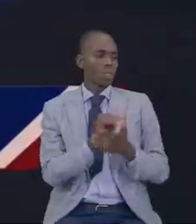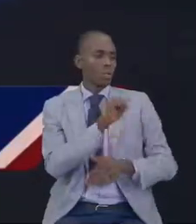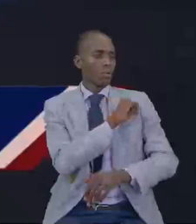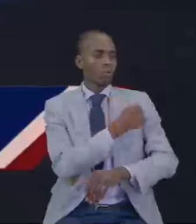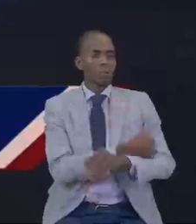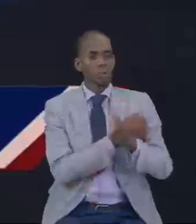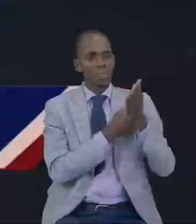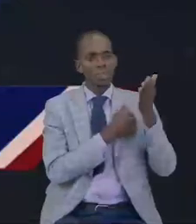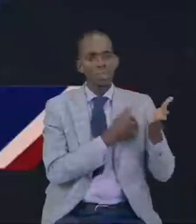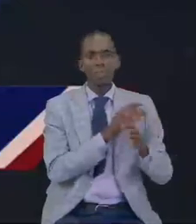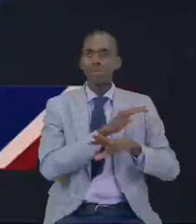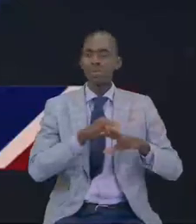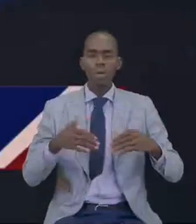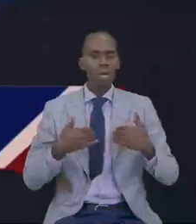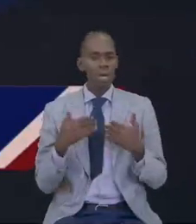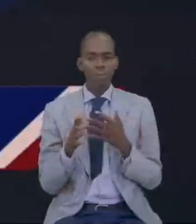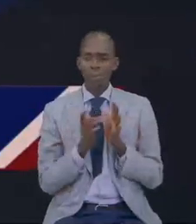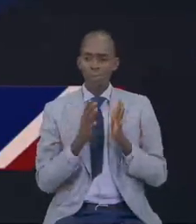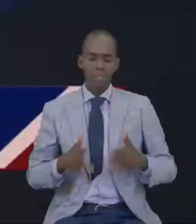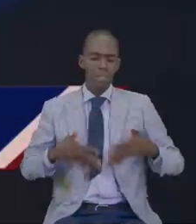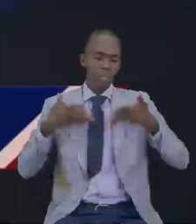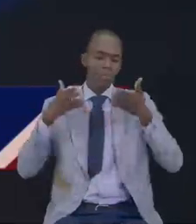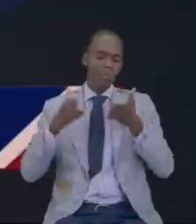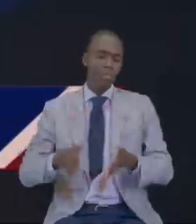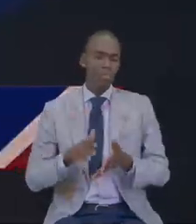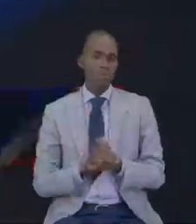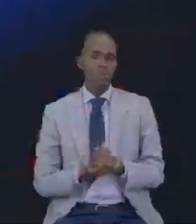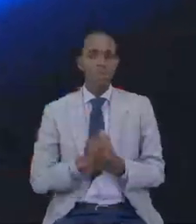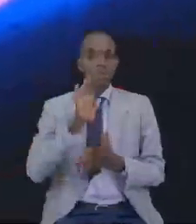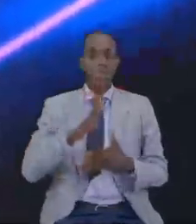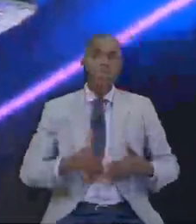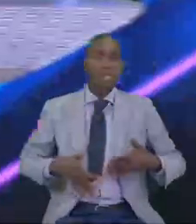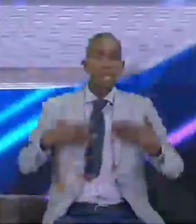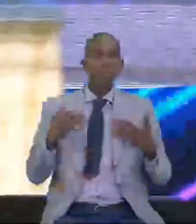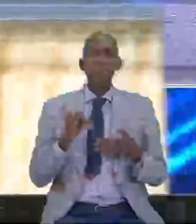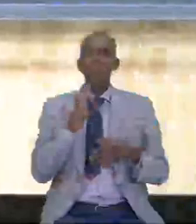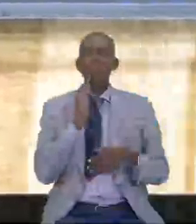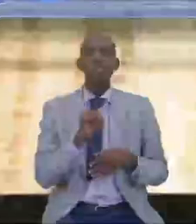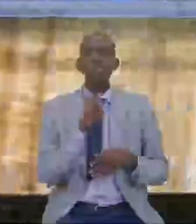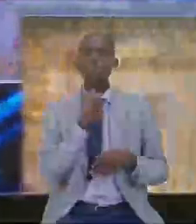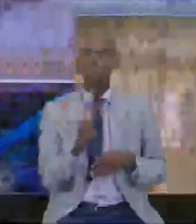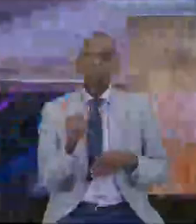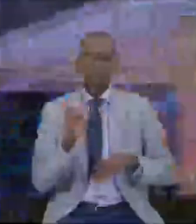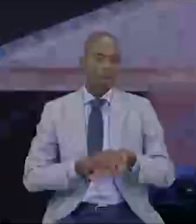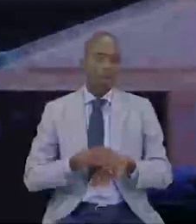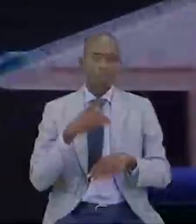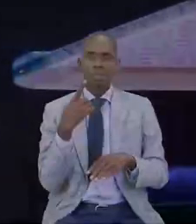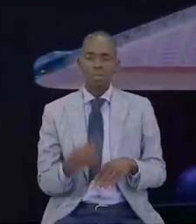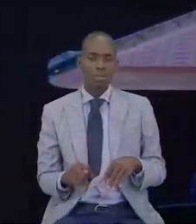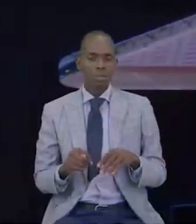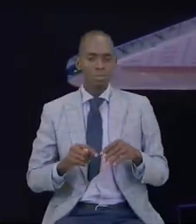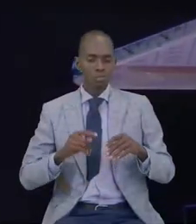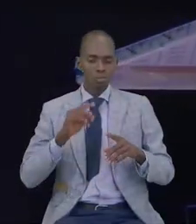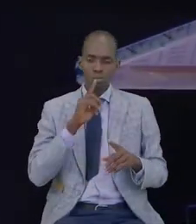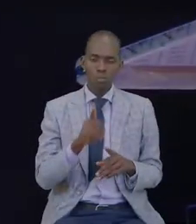tu n'as aucune vie chrétienne laissée. Ta vie n'est pas bâtie sur le fondement de la parole